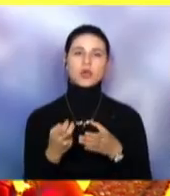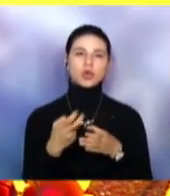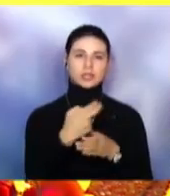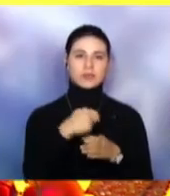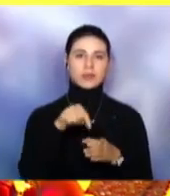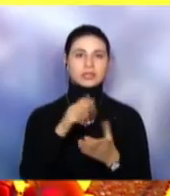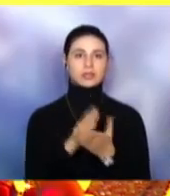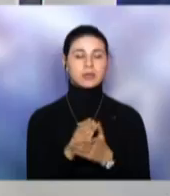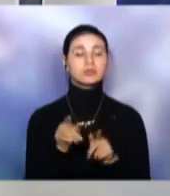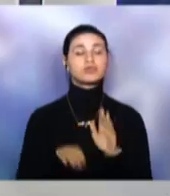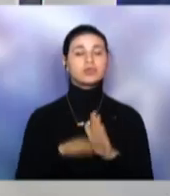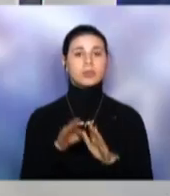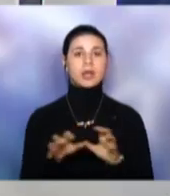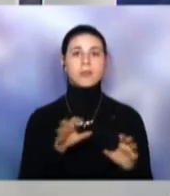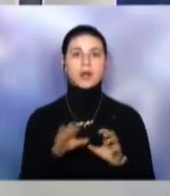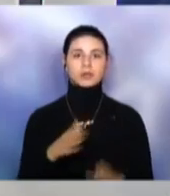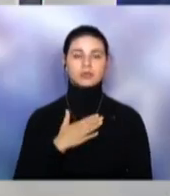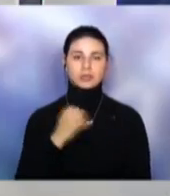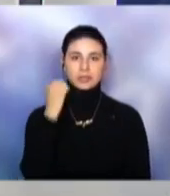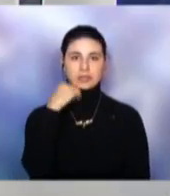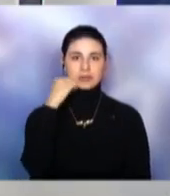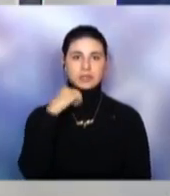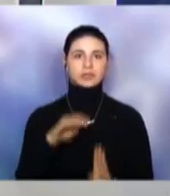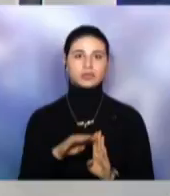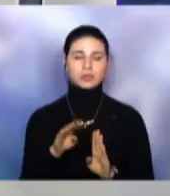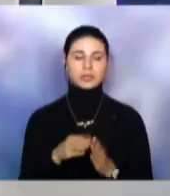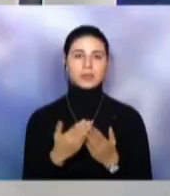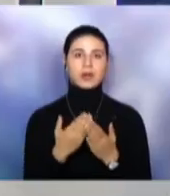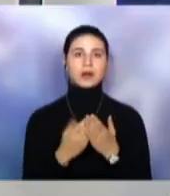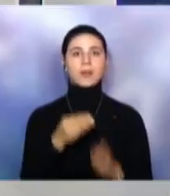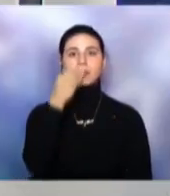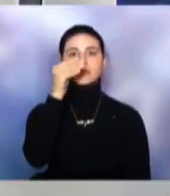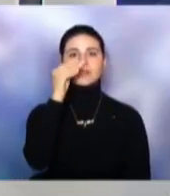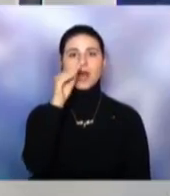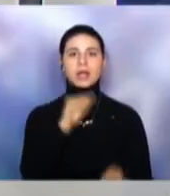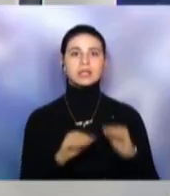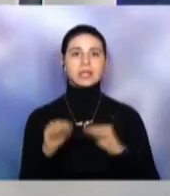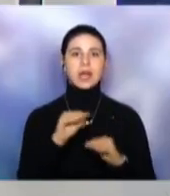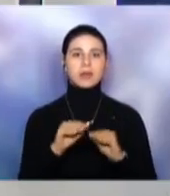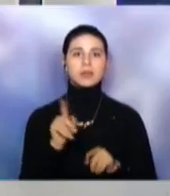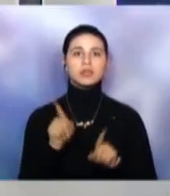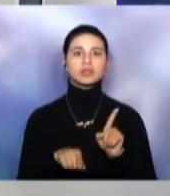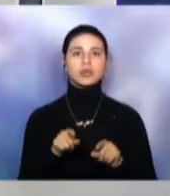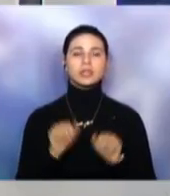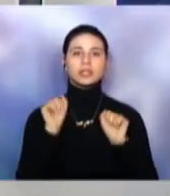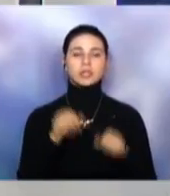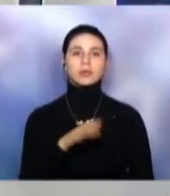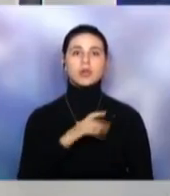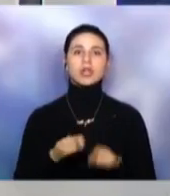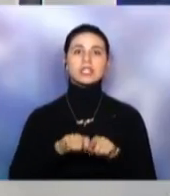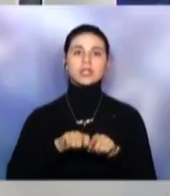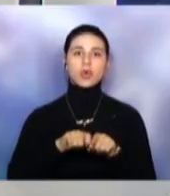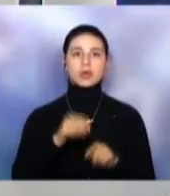შეიცავს, გაცილებით უსაფრთხოა ჩვენი მამაპაპური მაწონი, მაგალითად მწვანილებით შეკმაზული. ზოგიერთ შემთხვევაში შეიძლება იყოს ნივრით